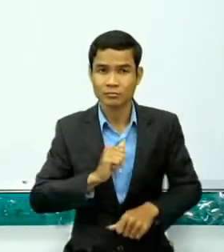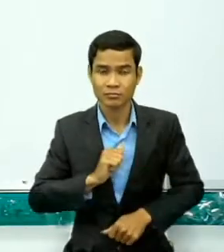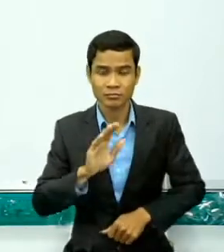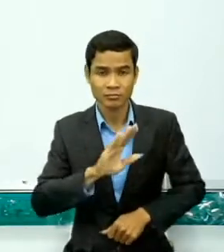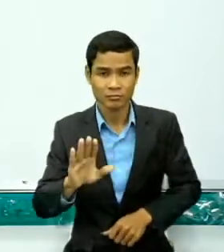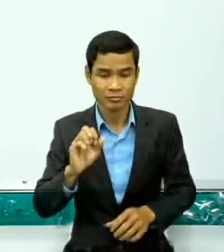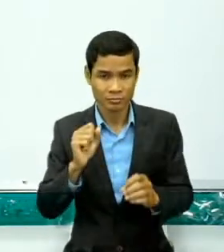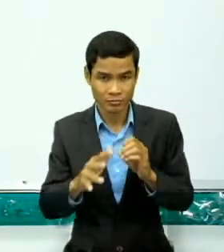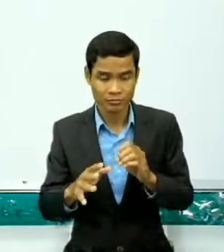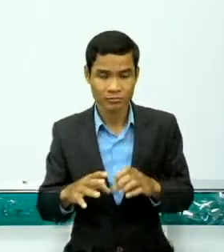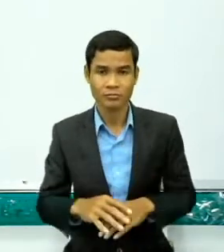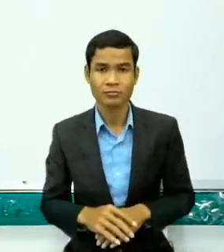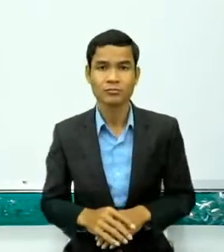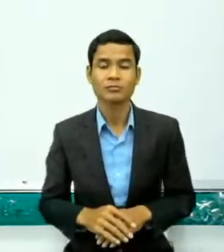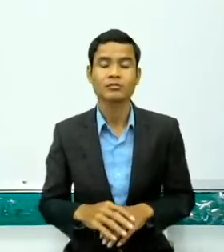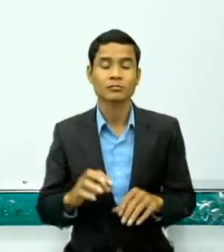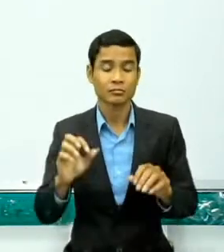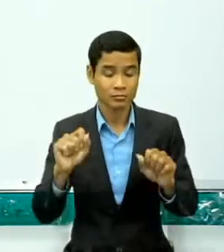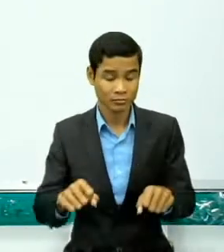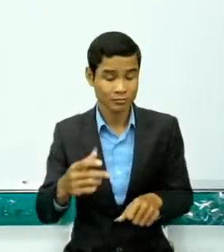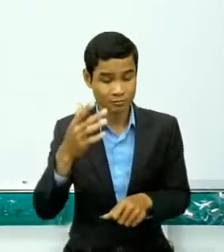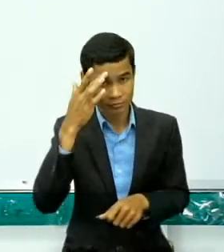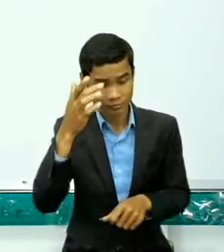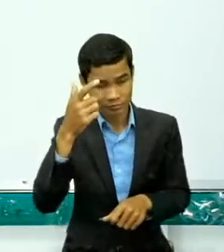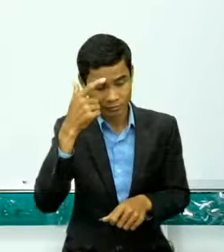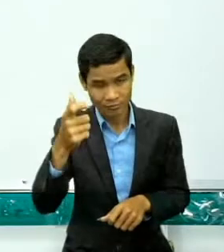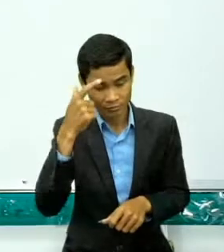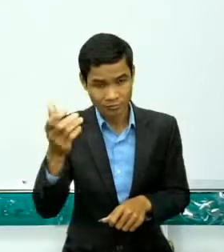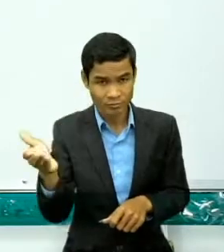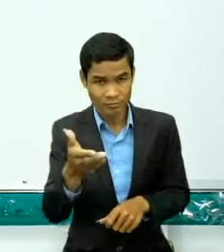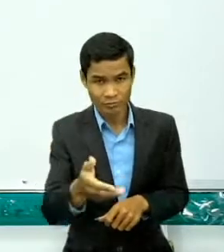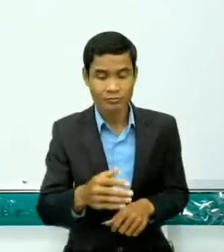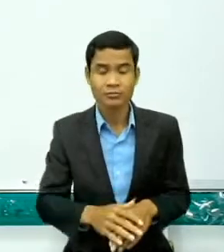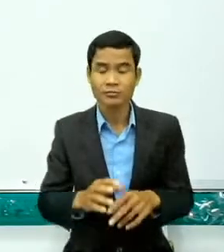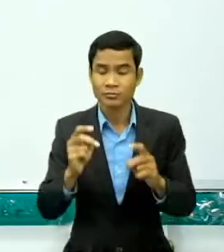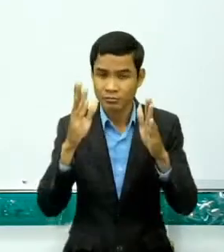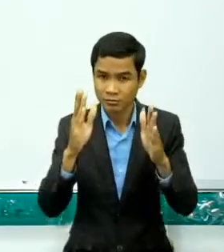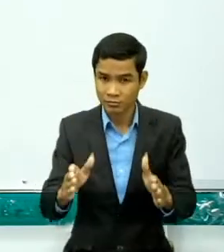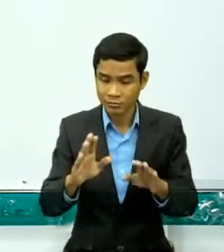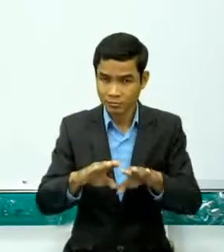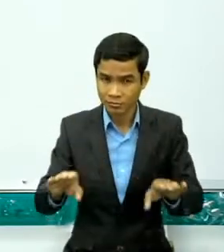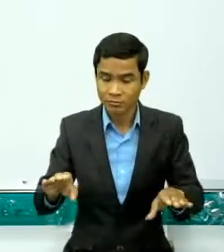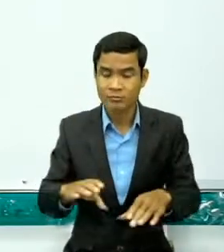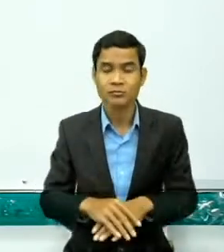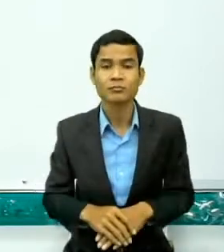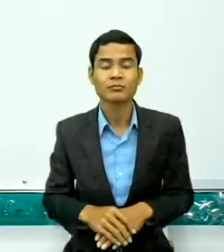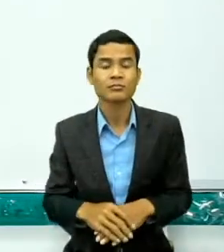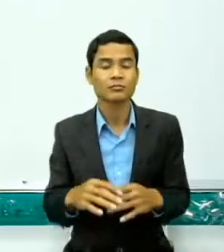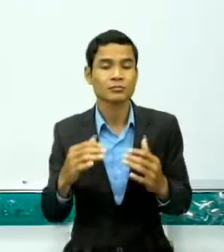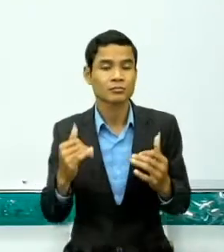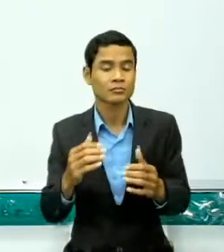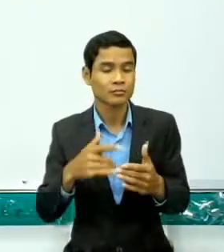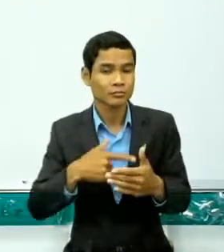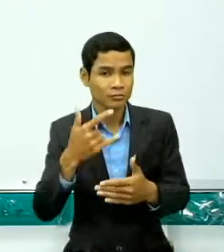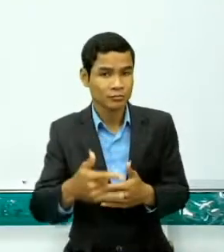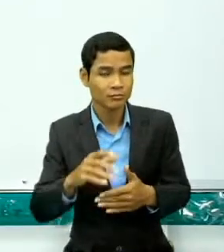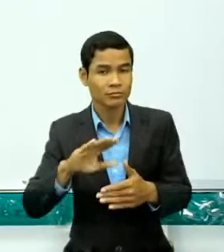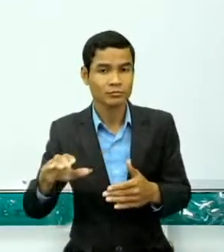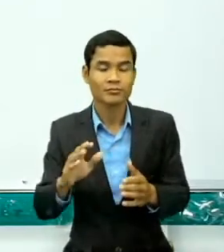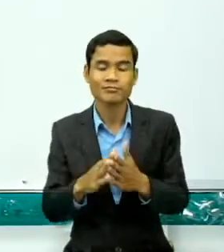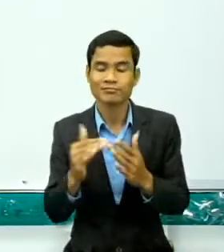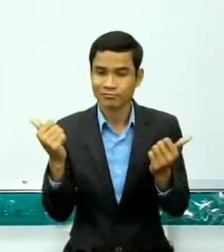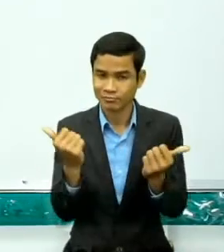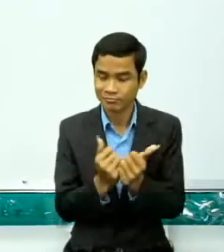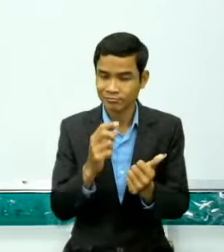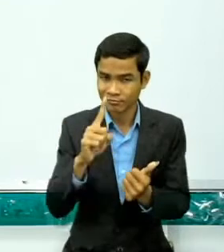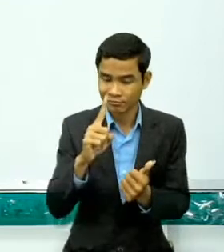មចាពូកែពូកែមែនតើកូនកូនរបស់អ្នកគ្រូចាបន្ទាប់ទីនេះអ្នកគ្រូនឹងនាំកូនកូនទៅលេងល្បែង